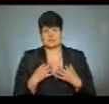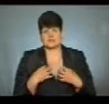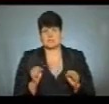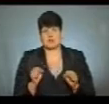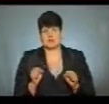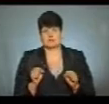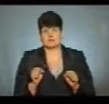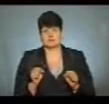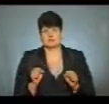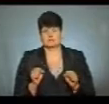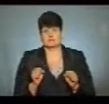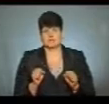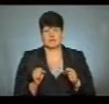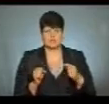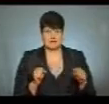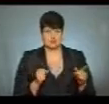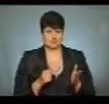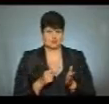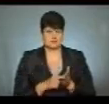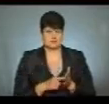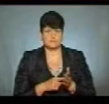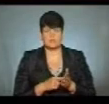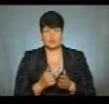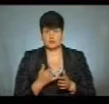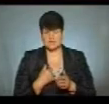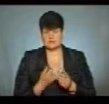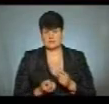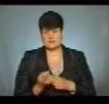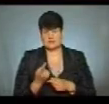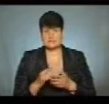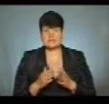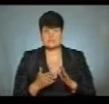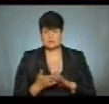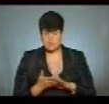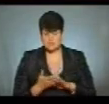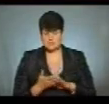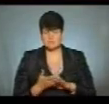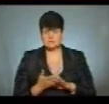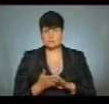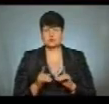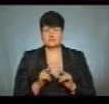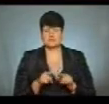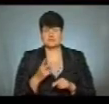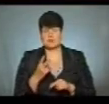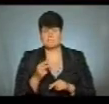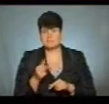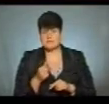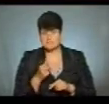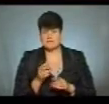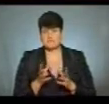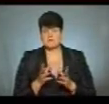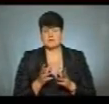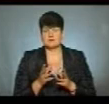на другі цілі. І в нас виникла така ситуація, що вони 2 місяці, рахунок в нас